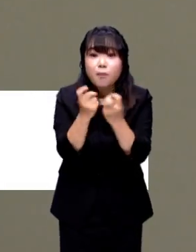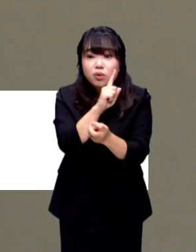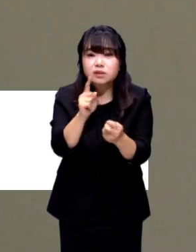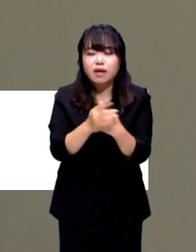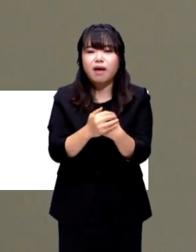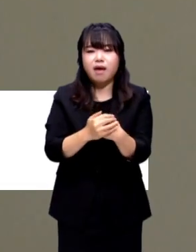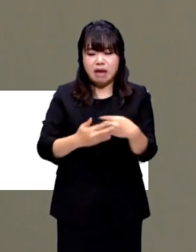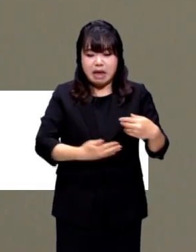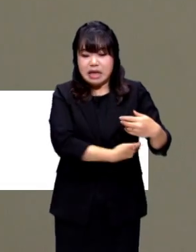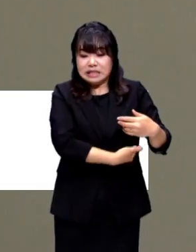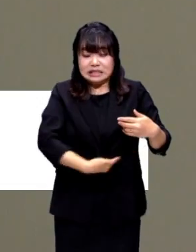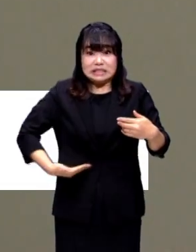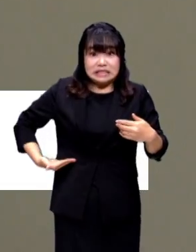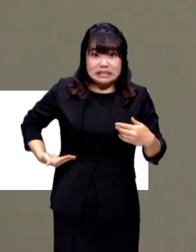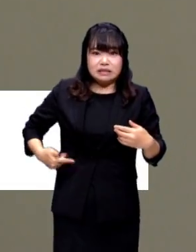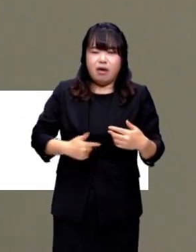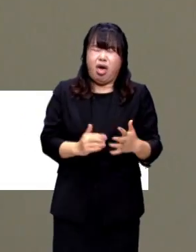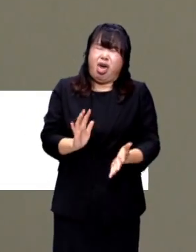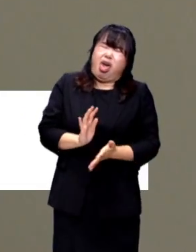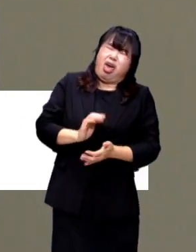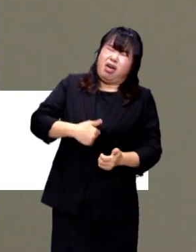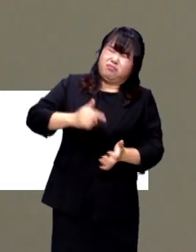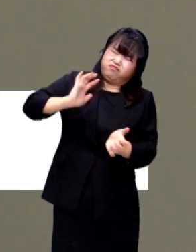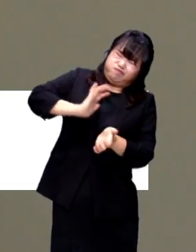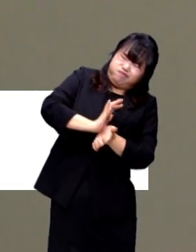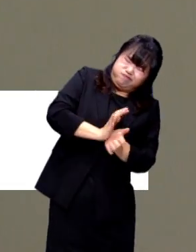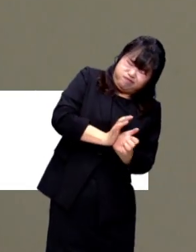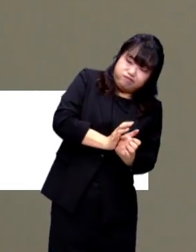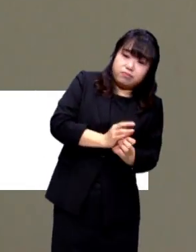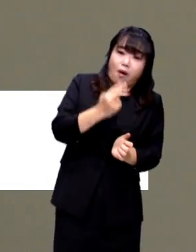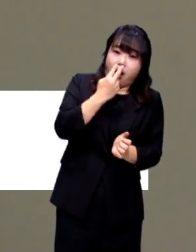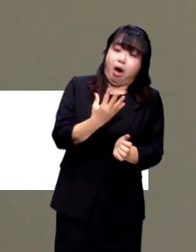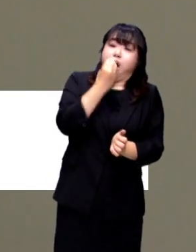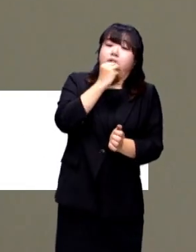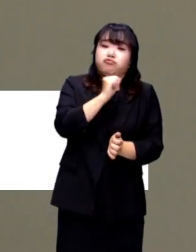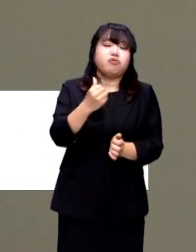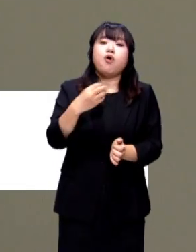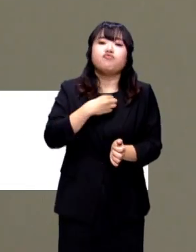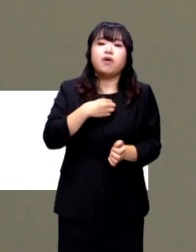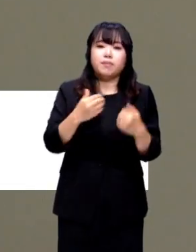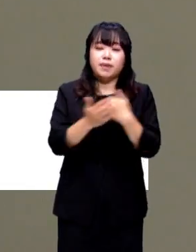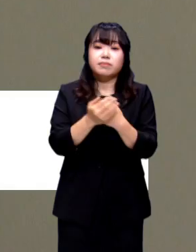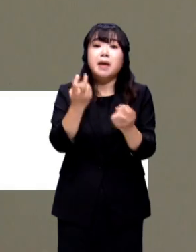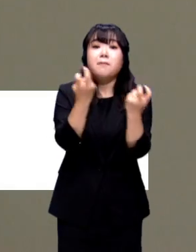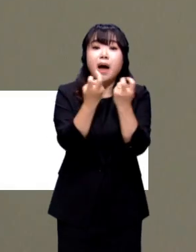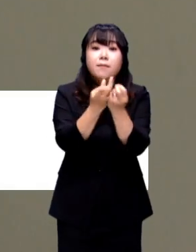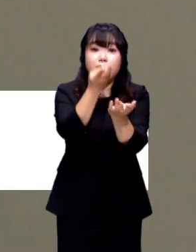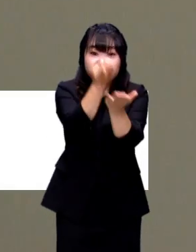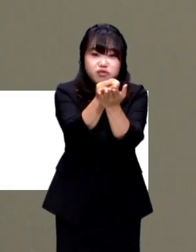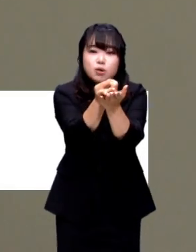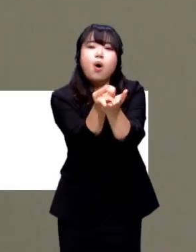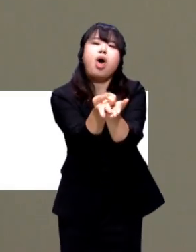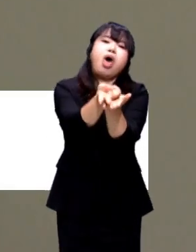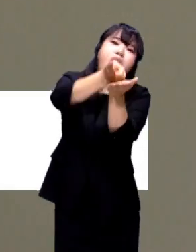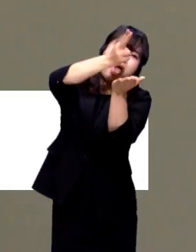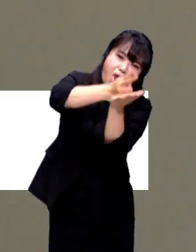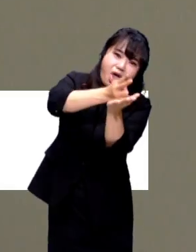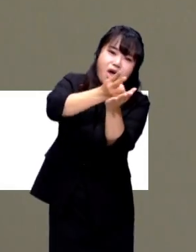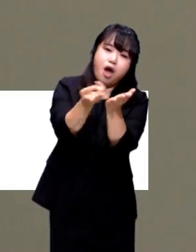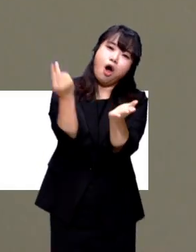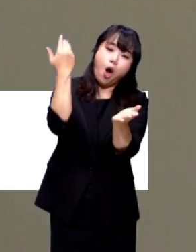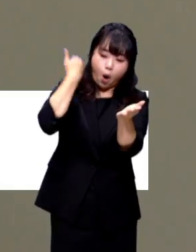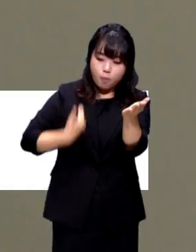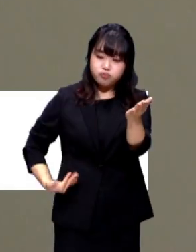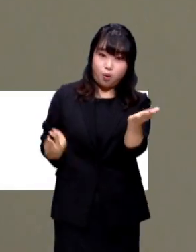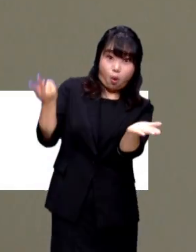늑골 골절에 의한 질식사를 방지하기 위해서 몸을 옆으로 누워서 새우나 이렇게 태아